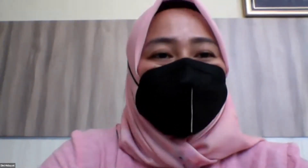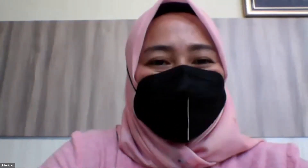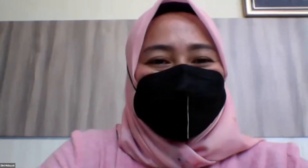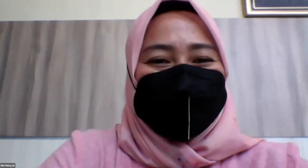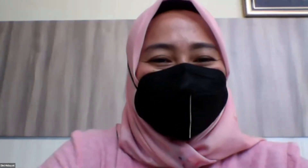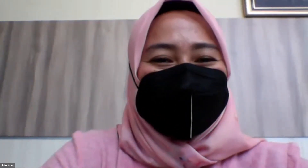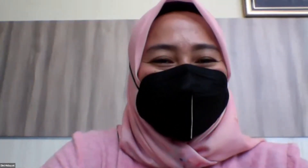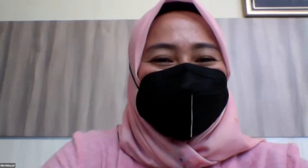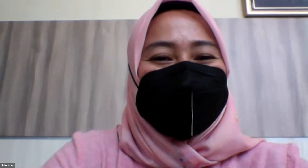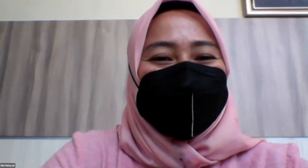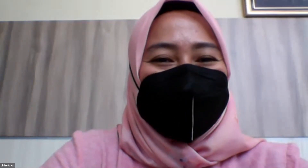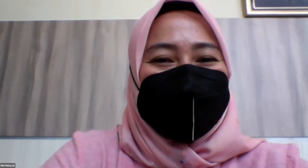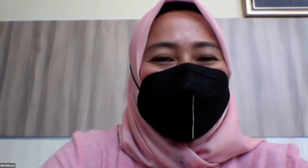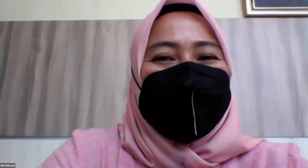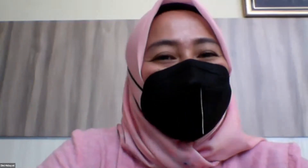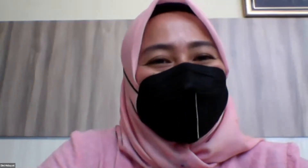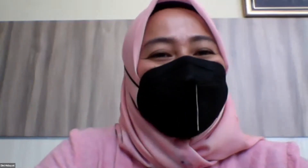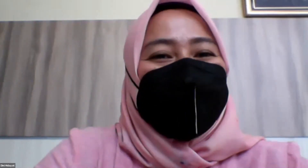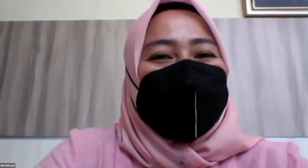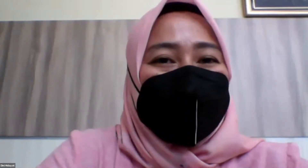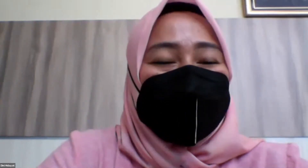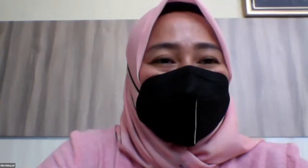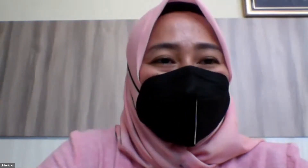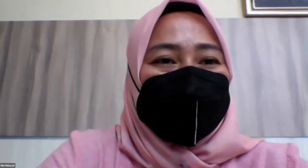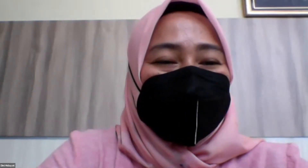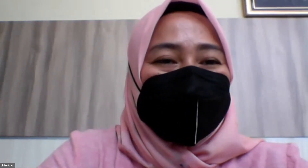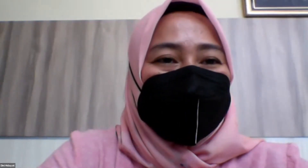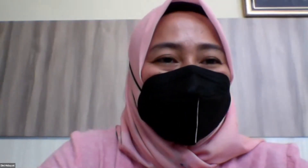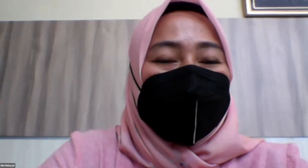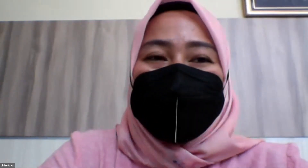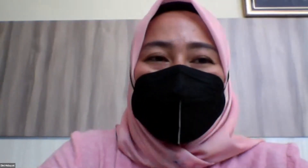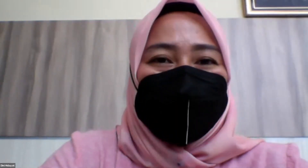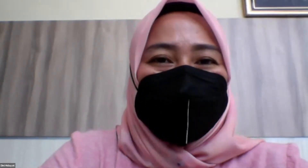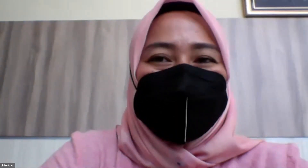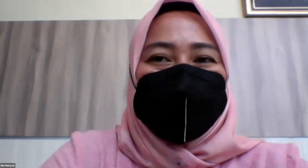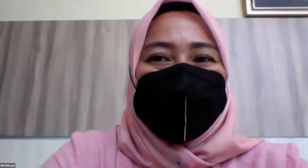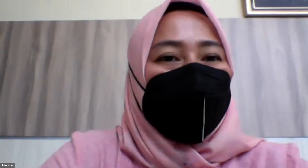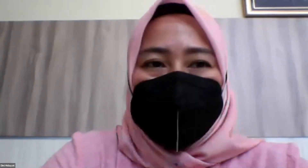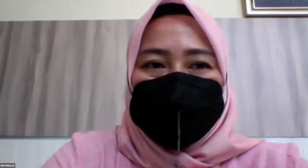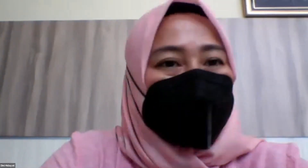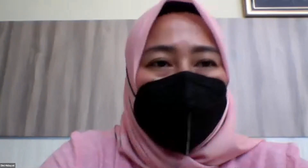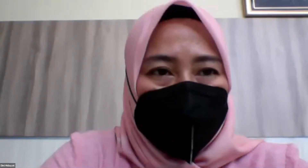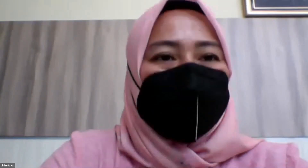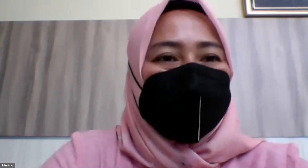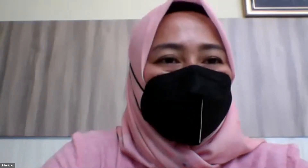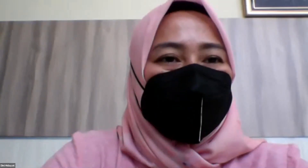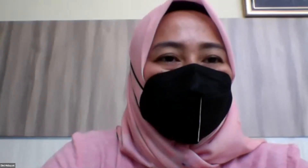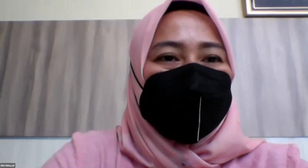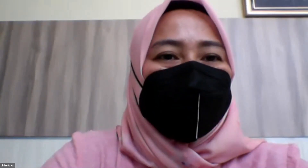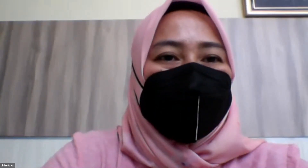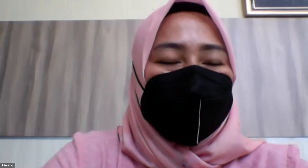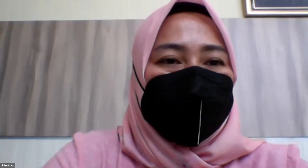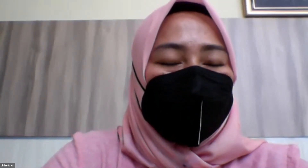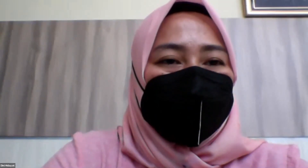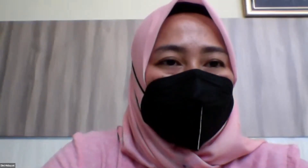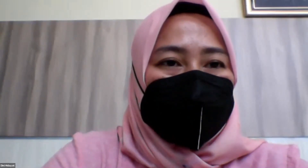3. Gitu ya. Itu karena di bagaimanapun perlakuannya sama gitu. Jadi